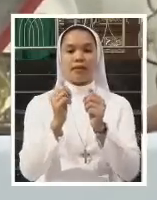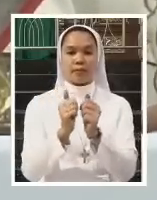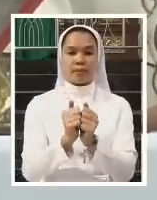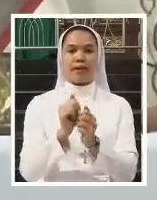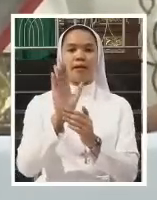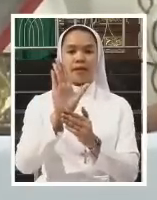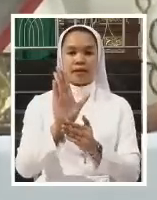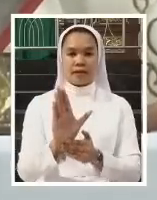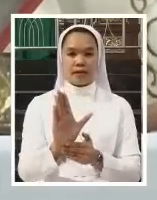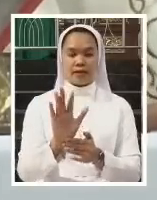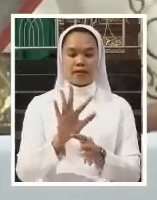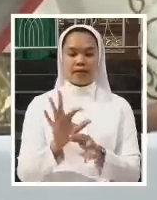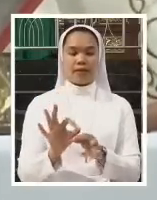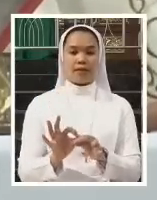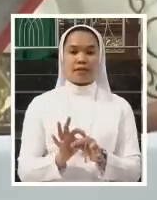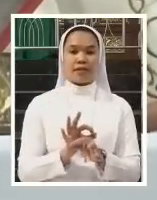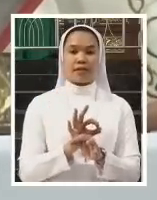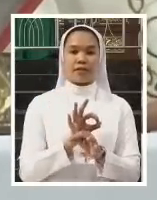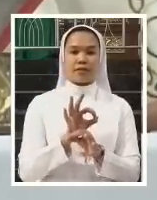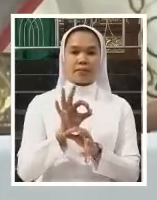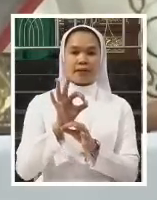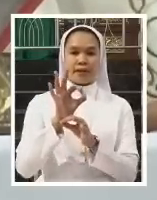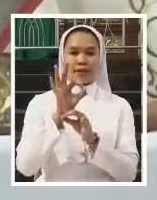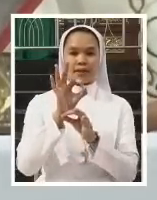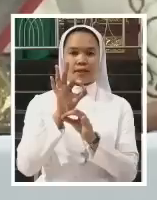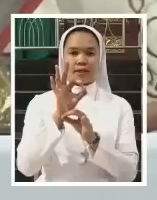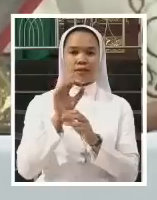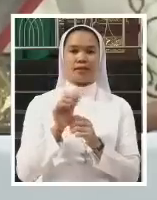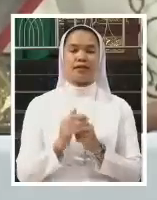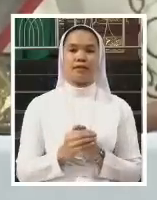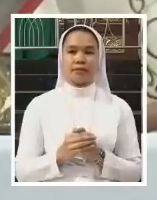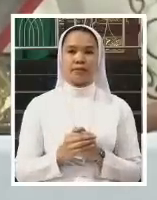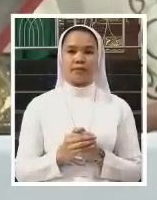Asin sa saimong Espiritu,